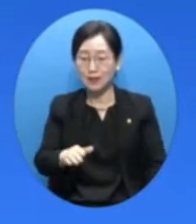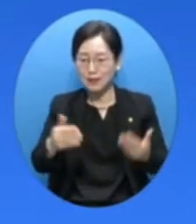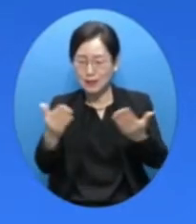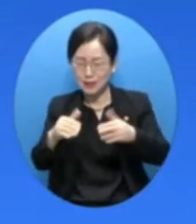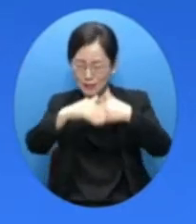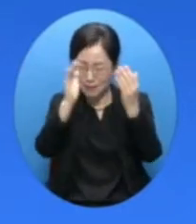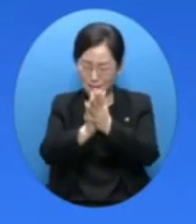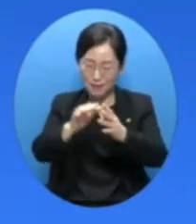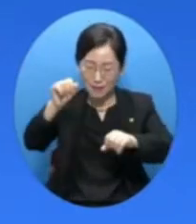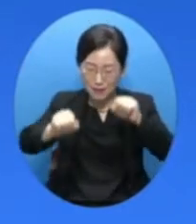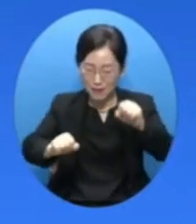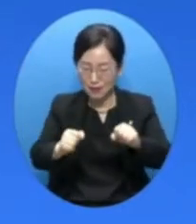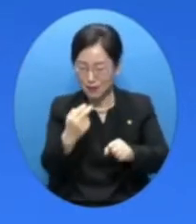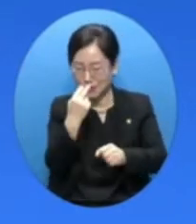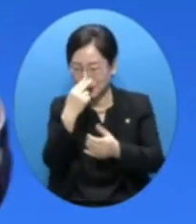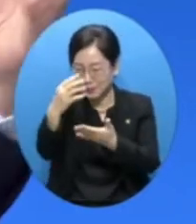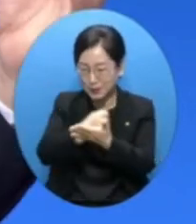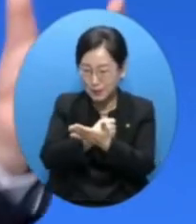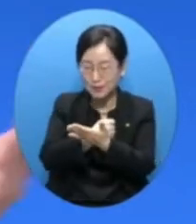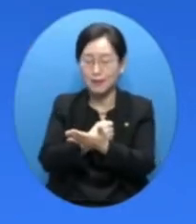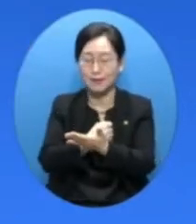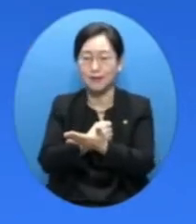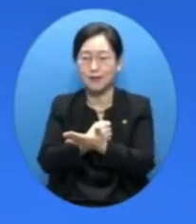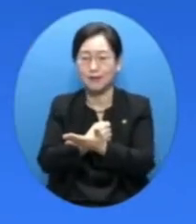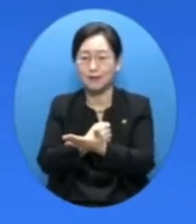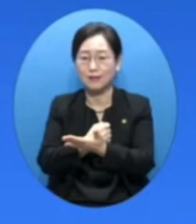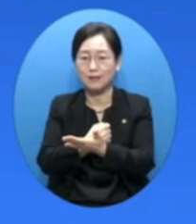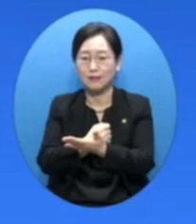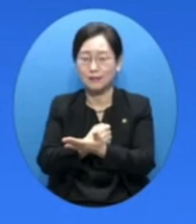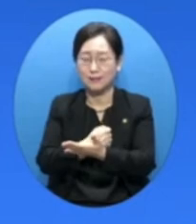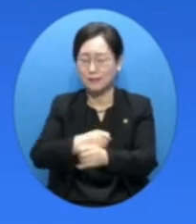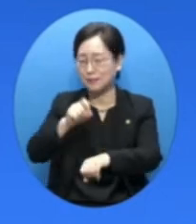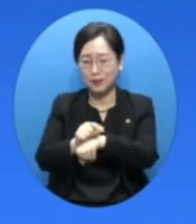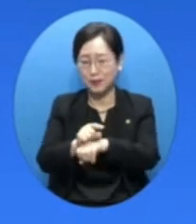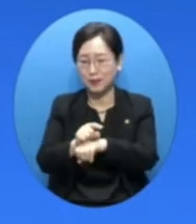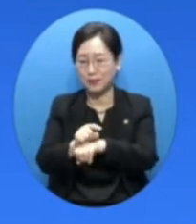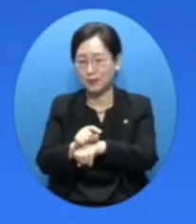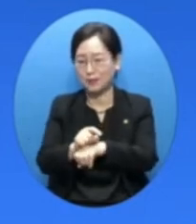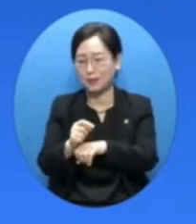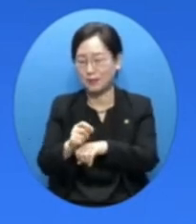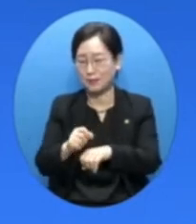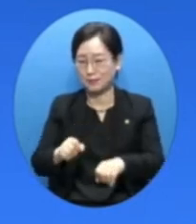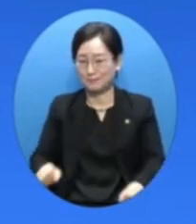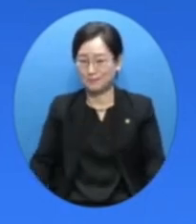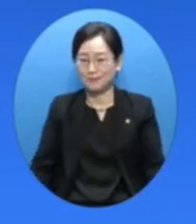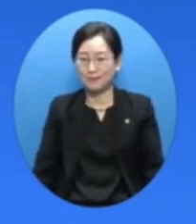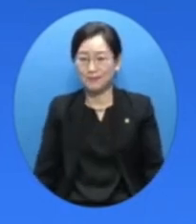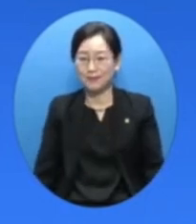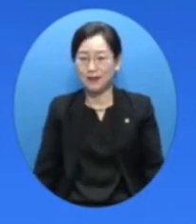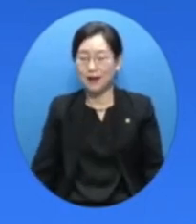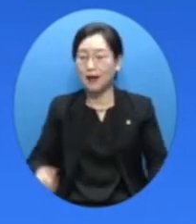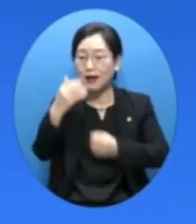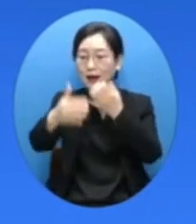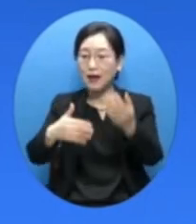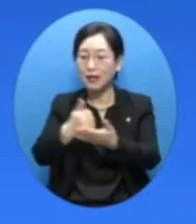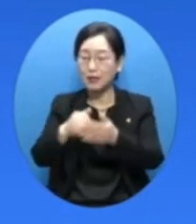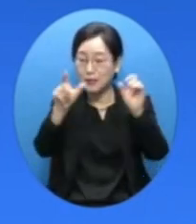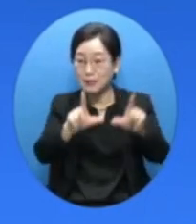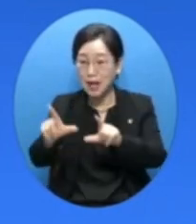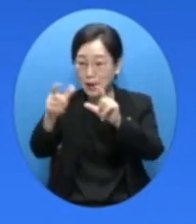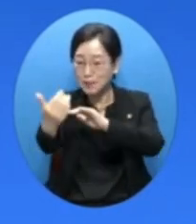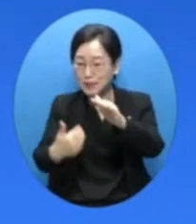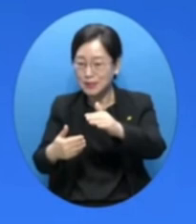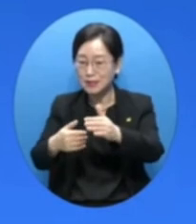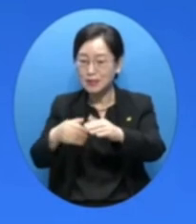일거수일투족 우리의 삶의 모든 것을 이미 다 알고 계십니다. 하나님이 우리의 삶을 예정해